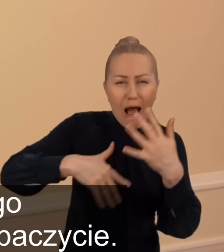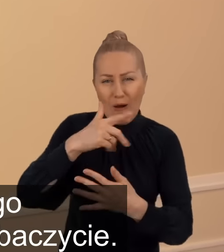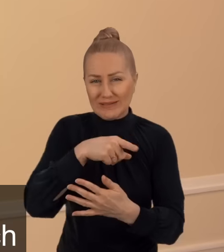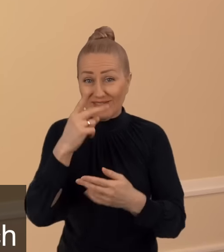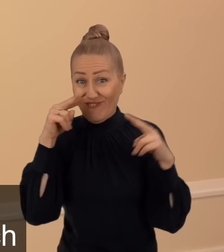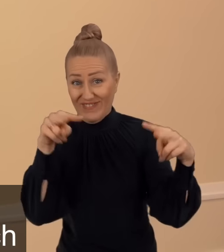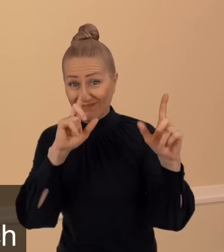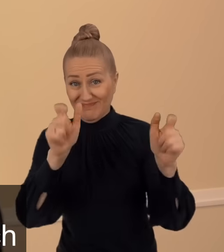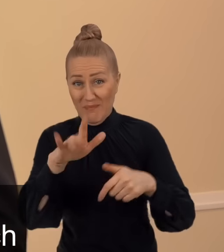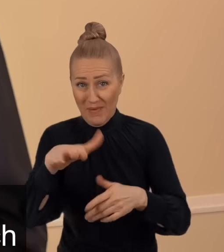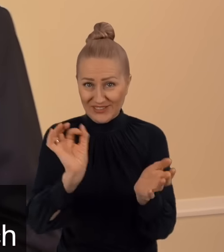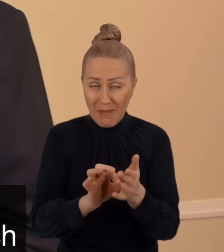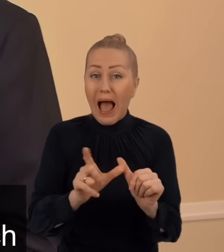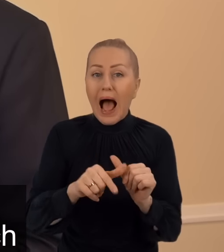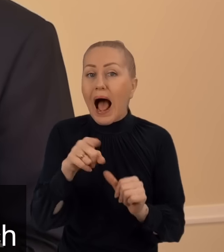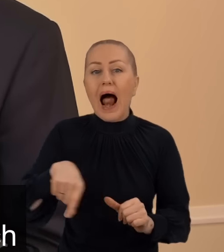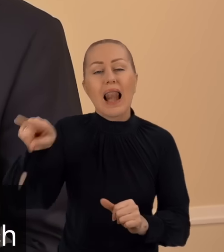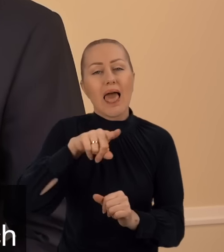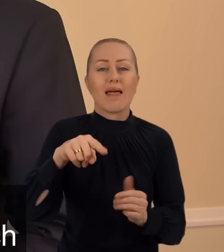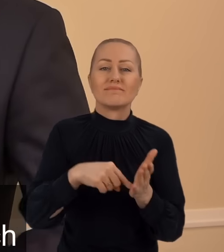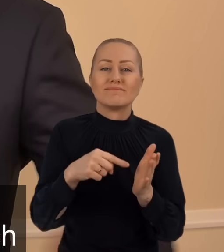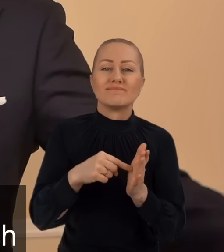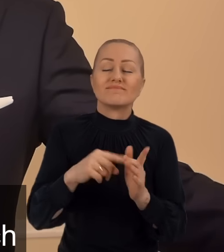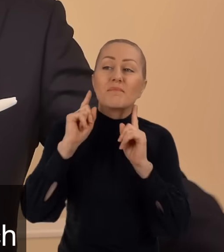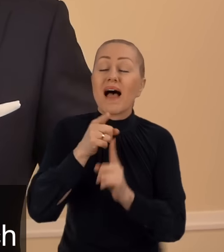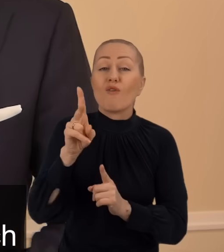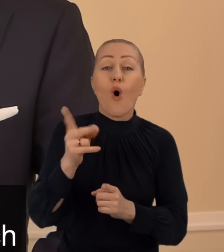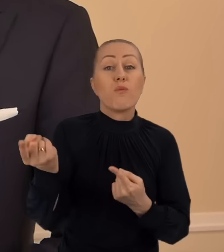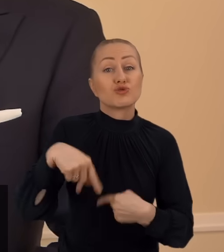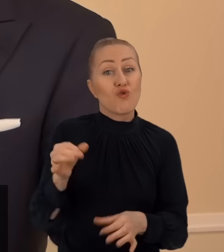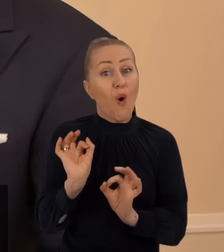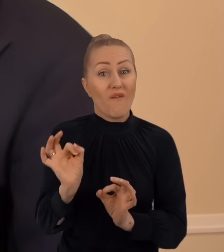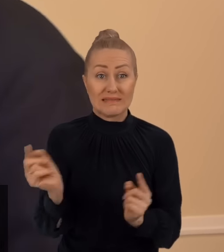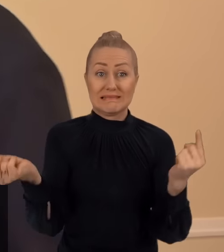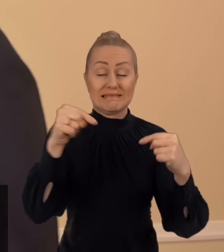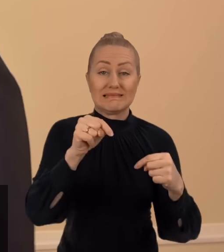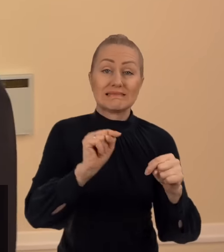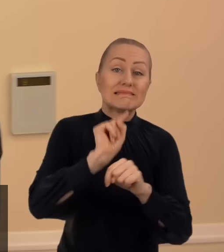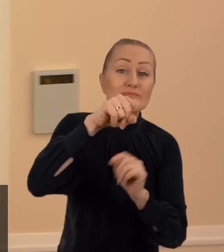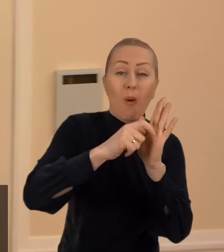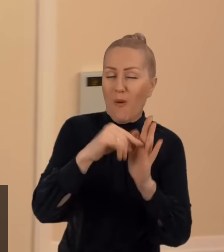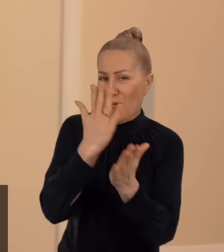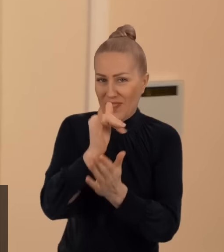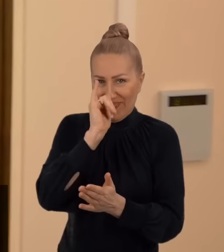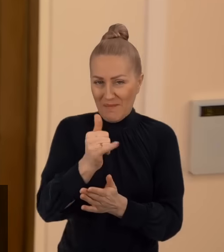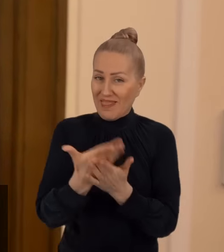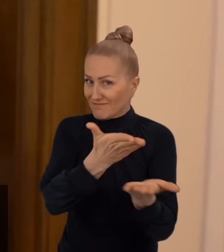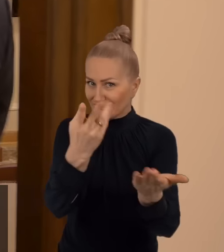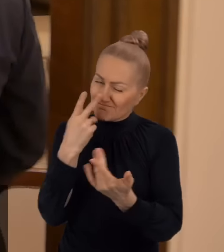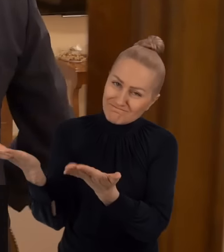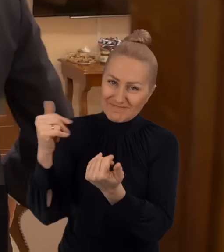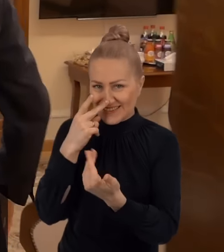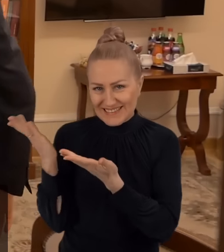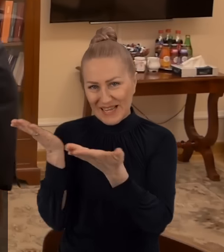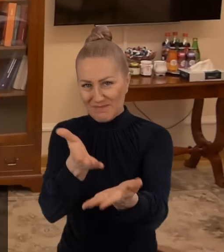zobaczycie, ale tam już oczy w tych, którzy są tu w sytuacjach oficjalnych, nie sięgają, więc zapraszam was